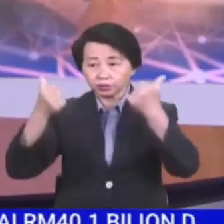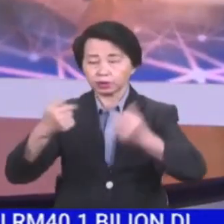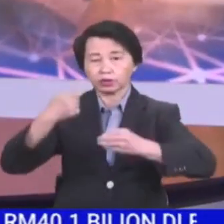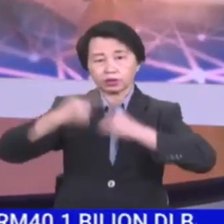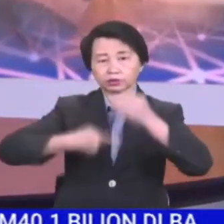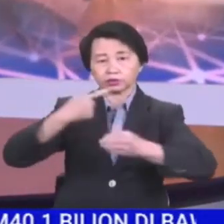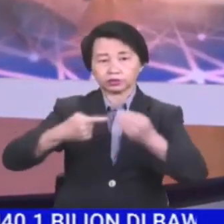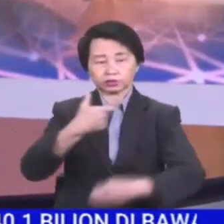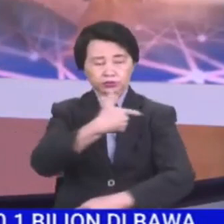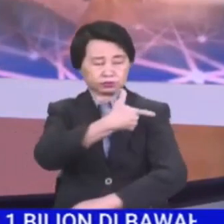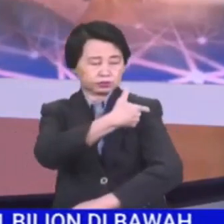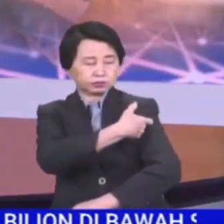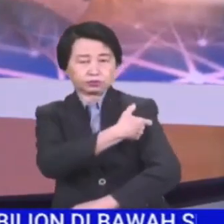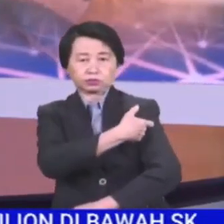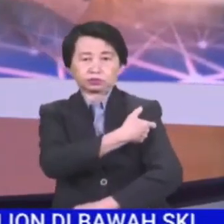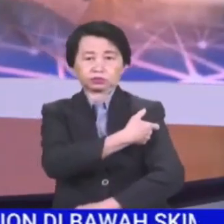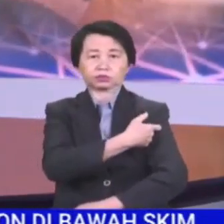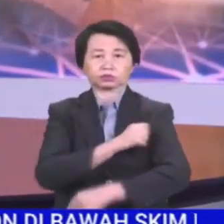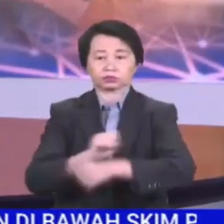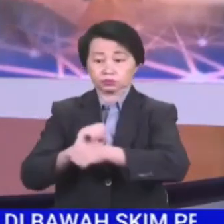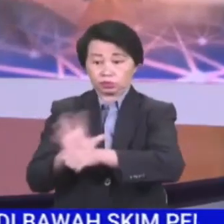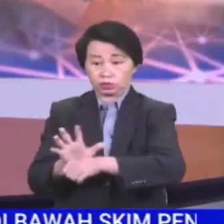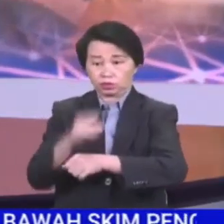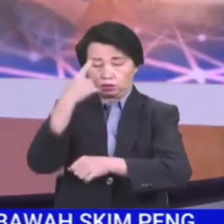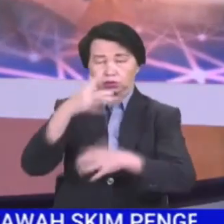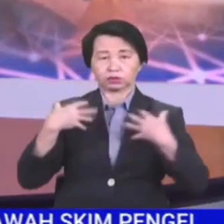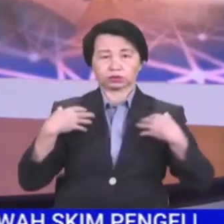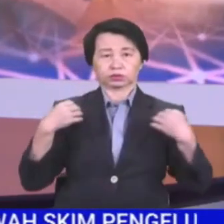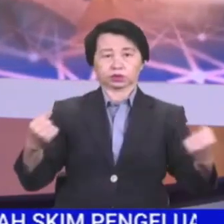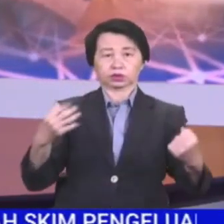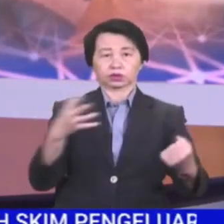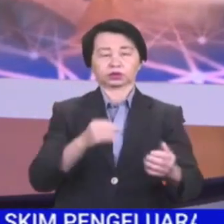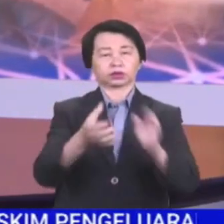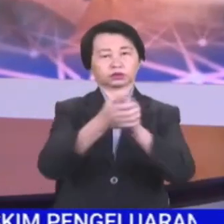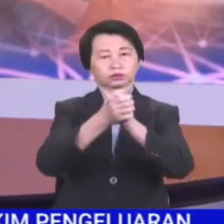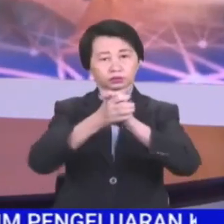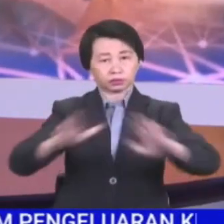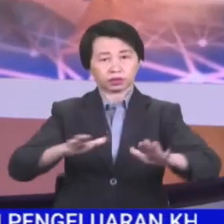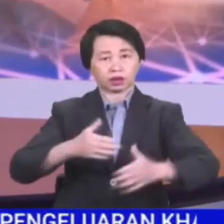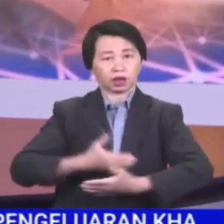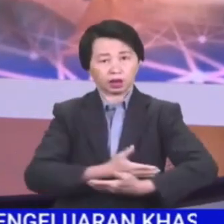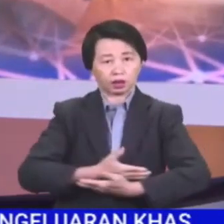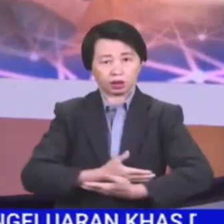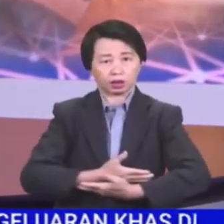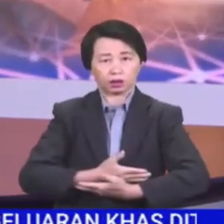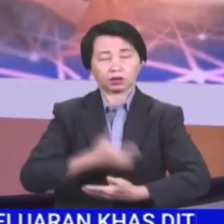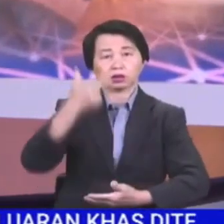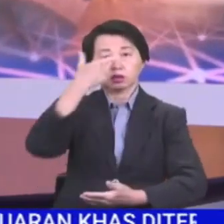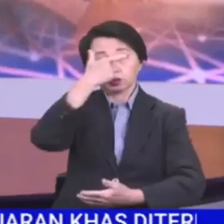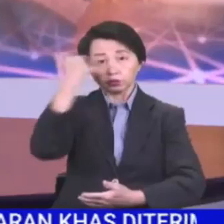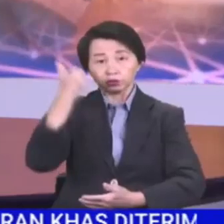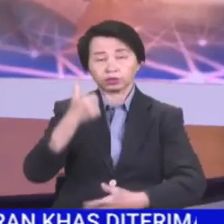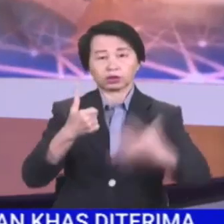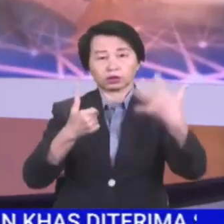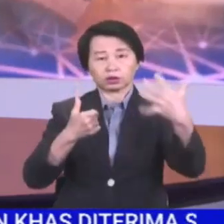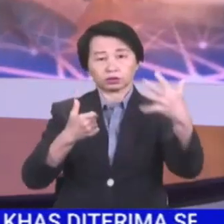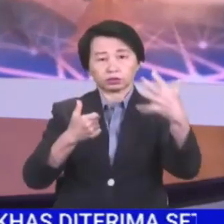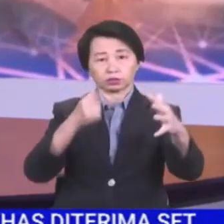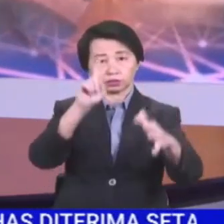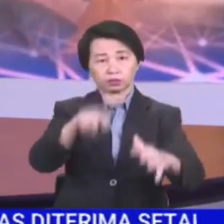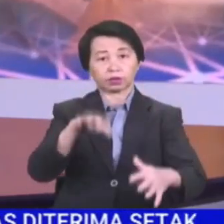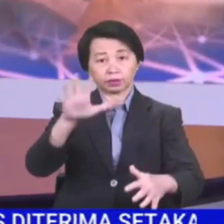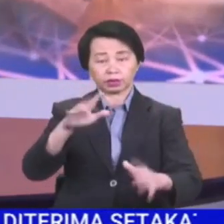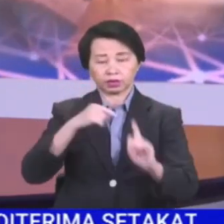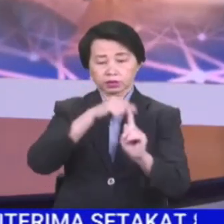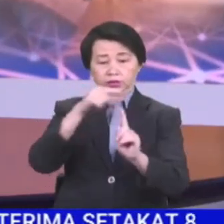mengenai suntikan vaksinasi COVID-19 demi kesihatan dan keselamatan anak-anak. Ini memandangkan 15 Mei depan